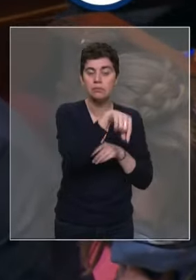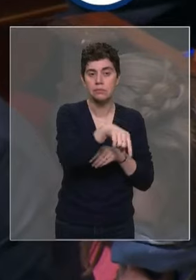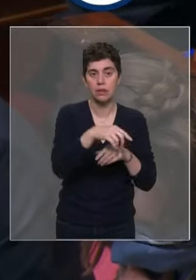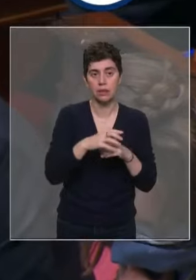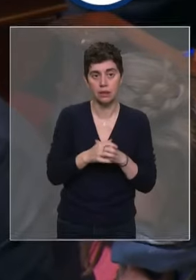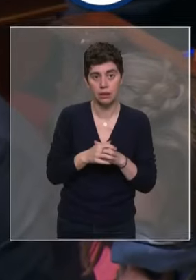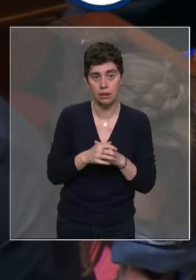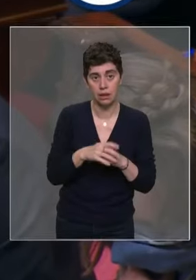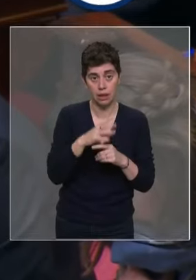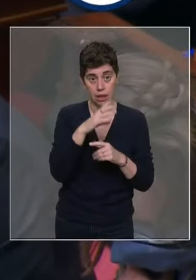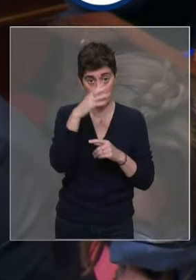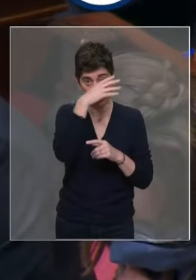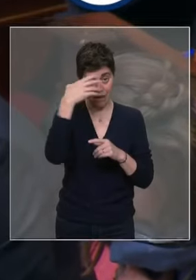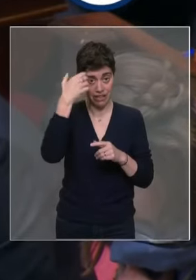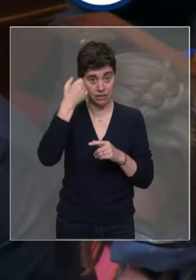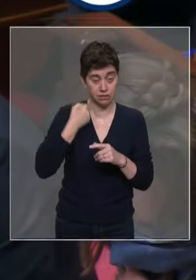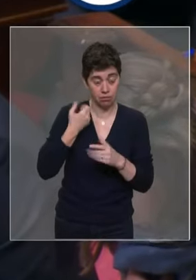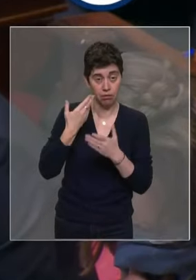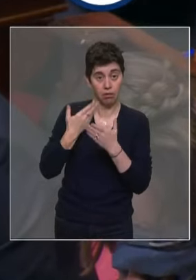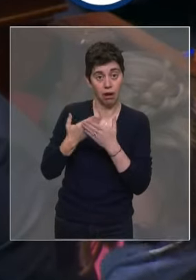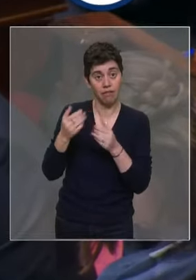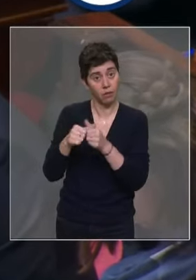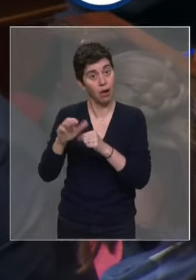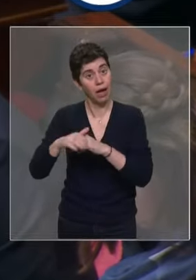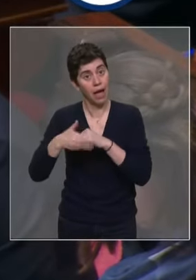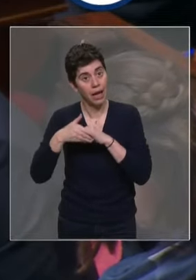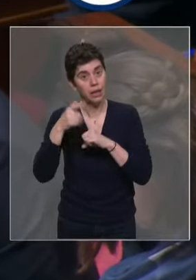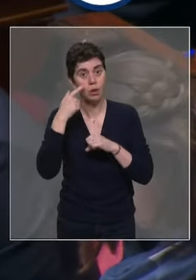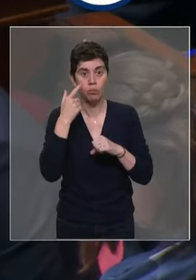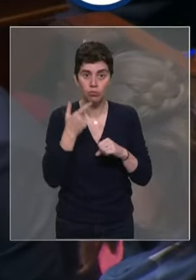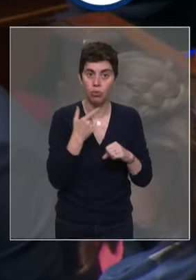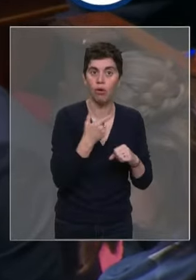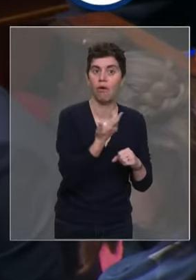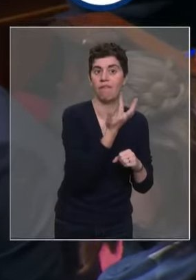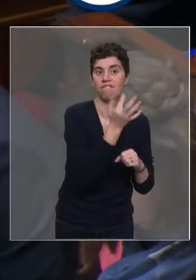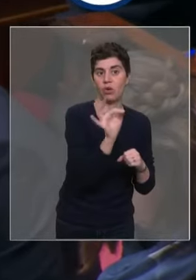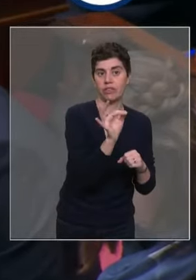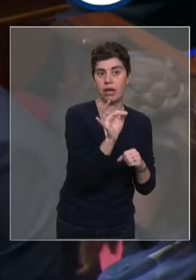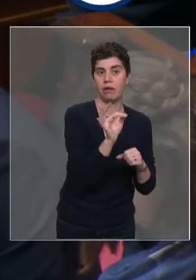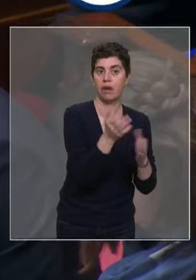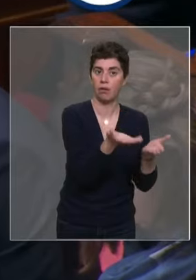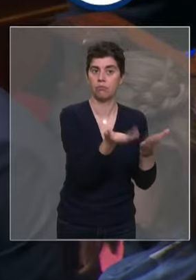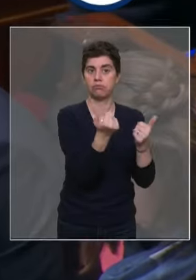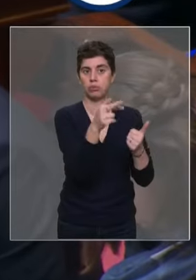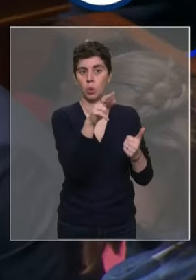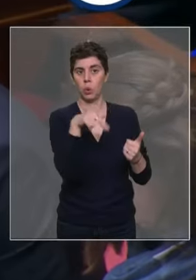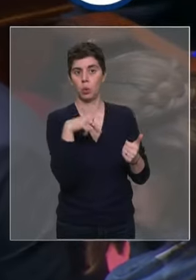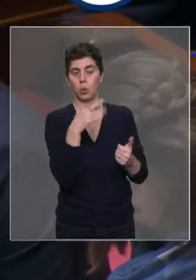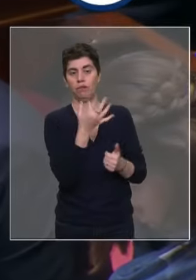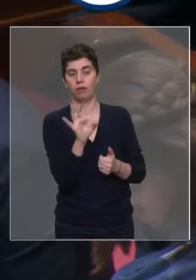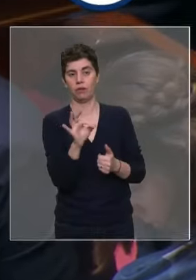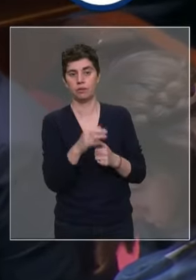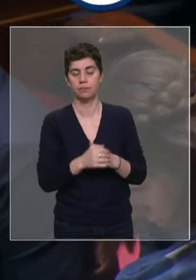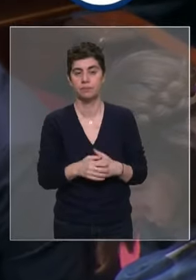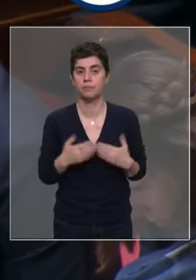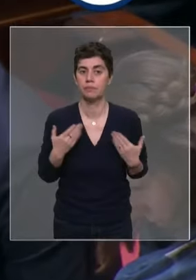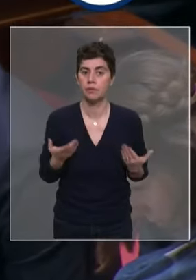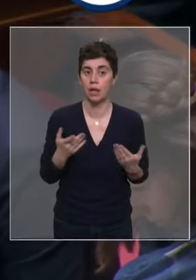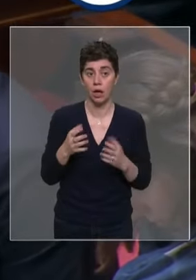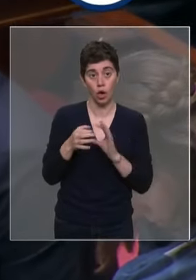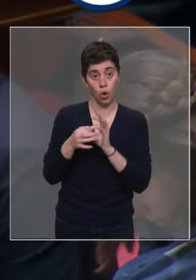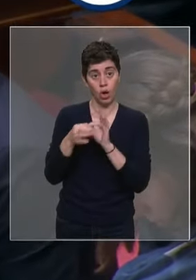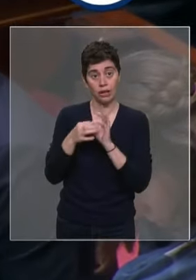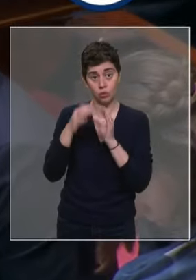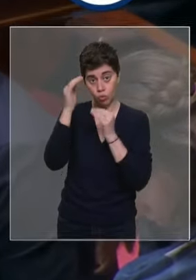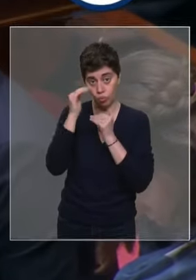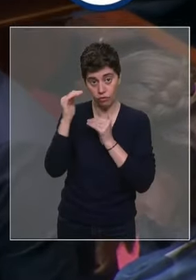au rapatriement de nos compatriotes depuis l'Afghanistan. Et du fait de cette relation de confiance, nous abordons évidemment avec